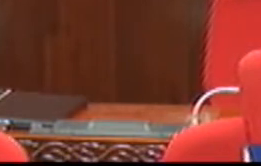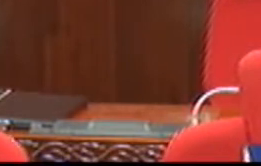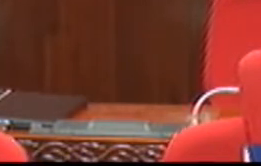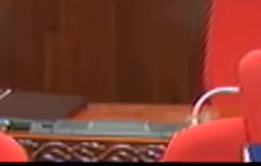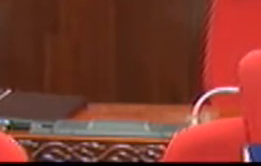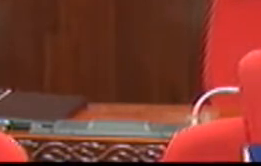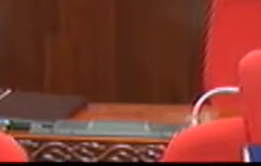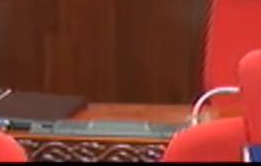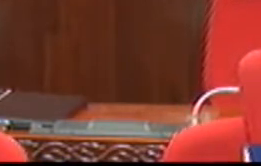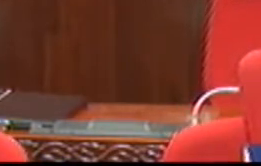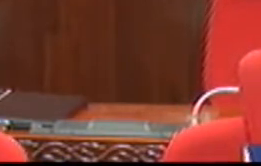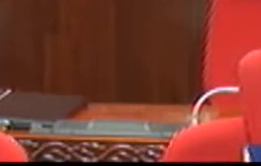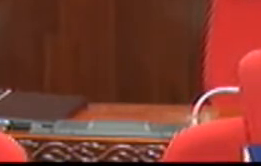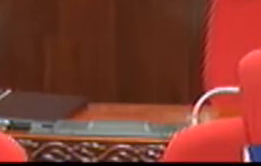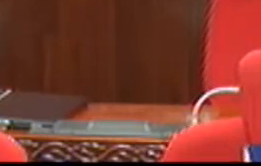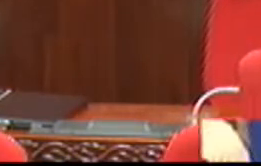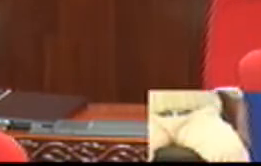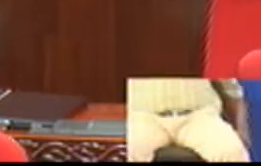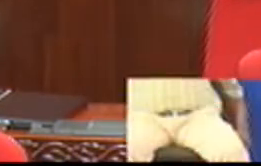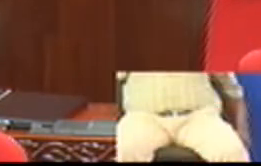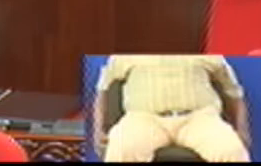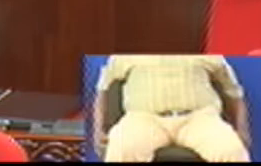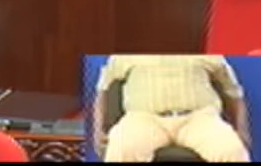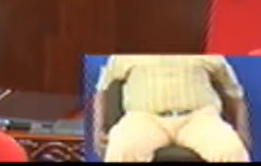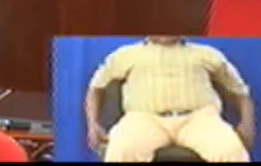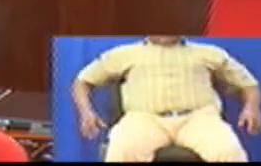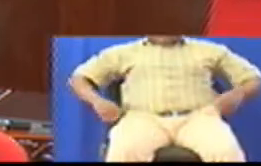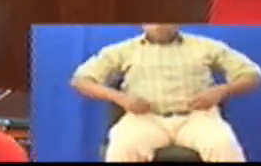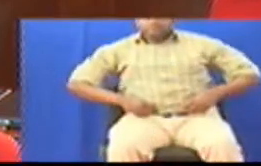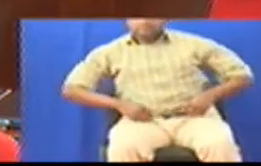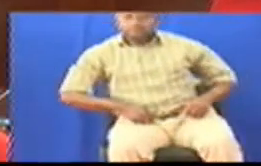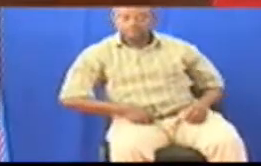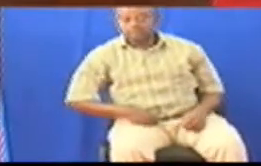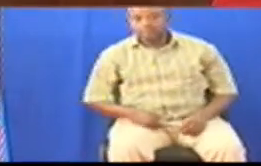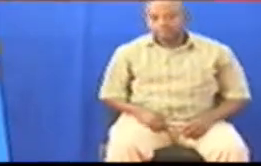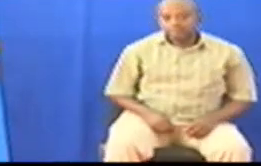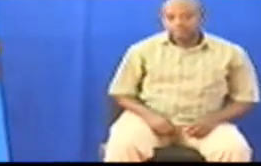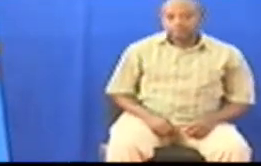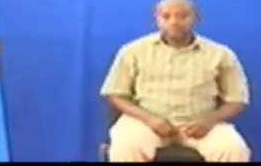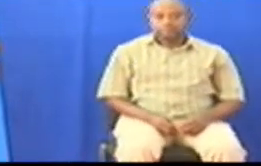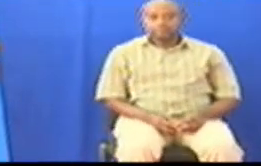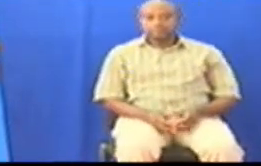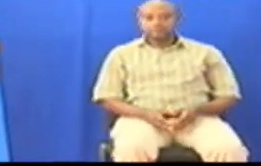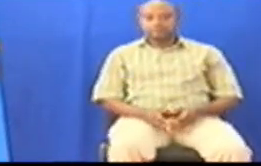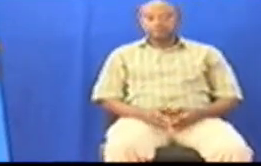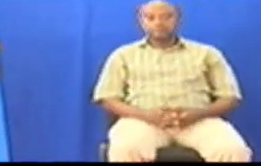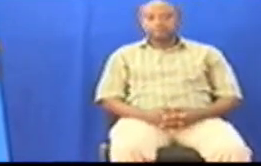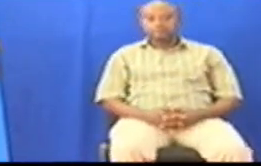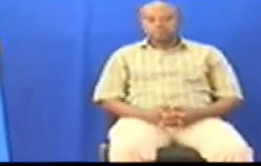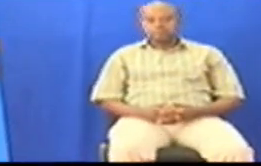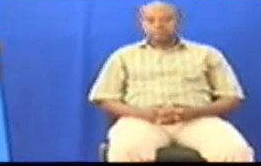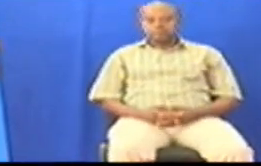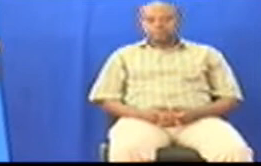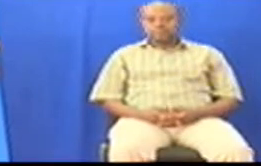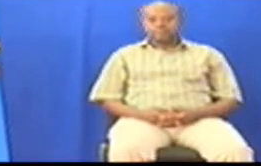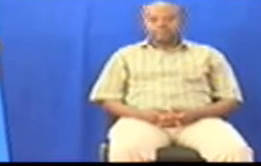anasema ni kweli ameweka maji na sabuni, na nikamsisitiza ni muhimu sana kanunua na sanitizer hasa katika maofisi, kwa sababu mtu